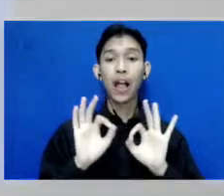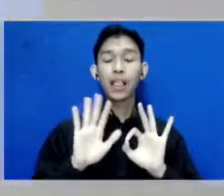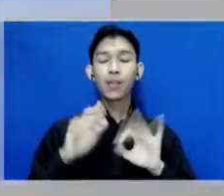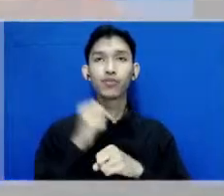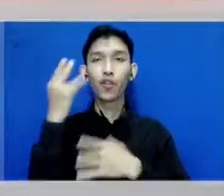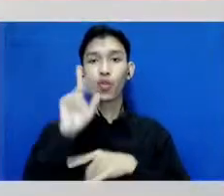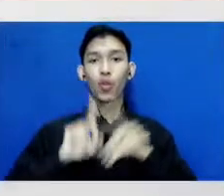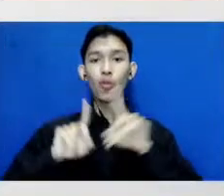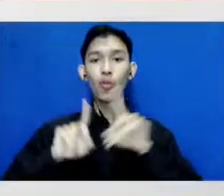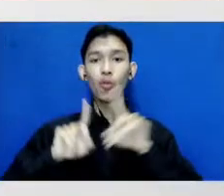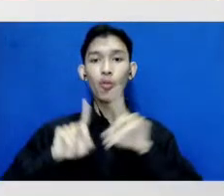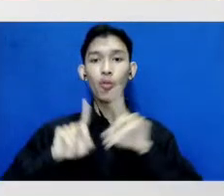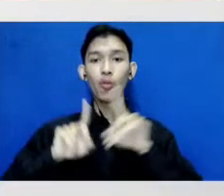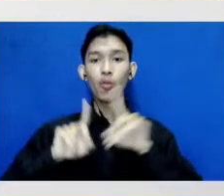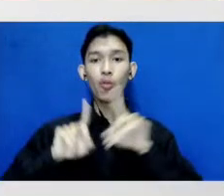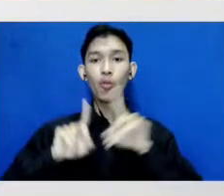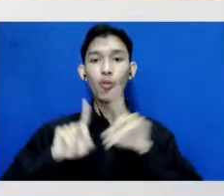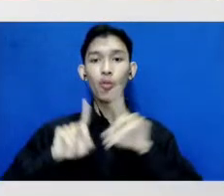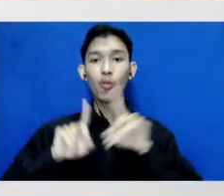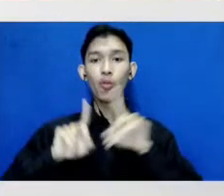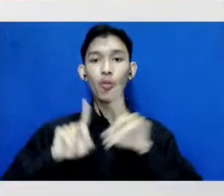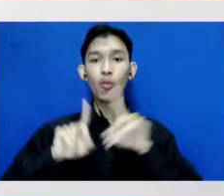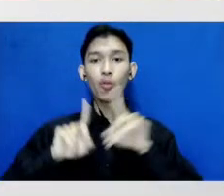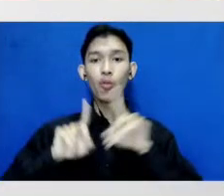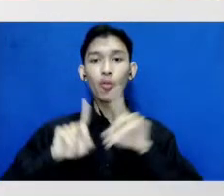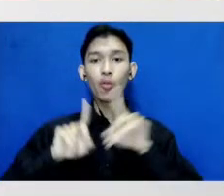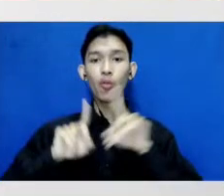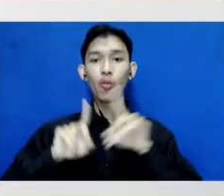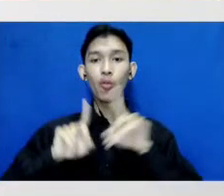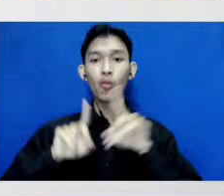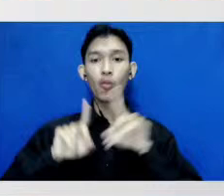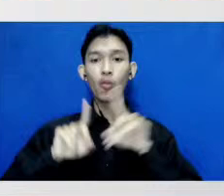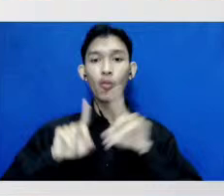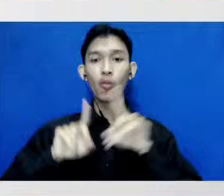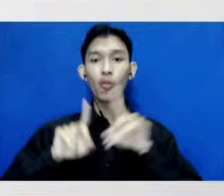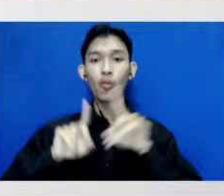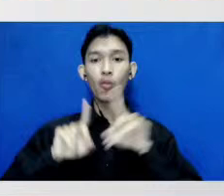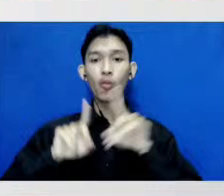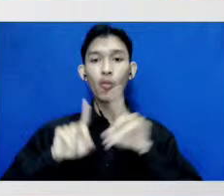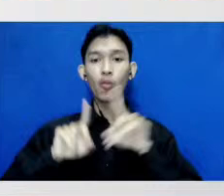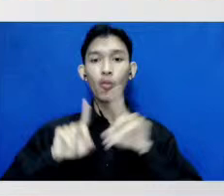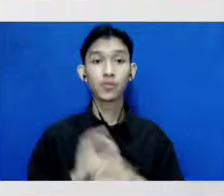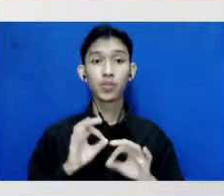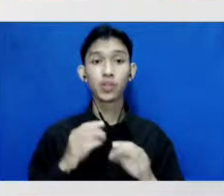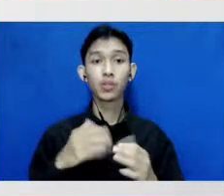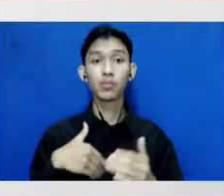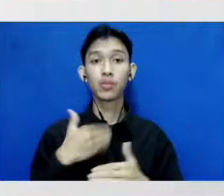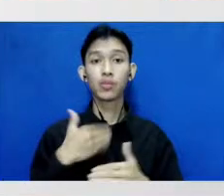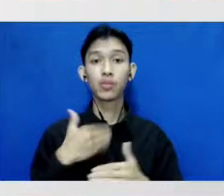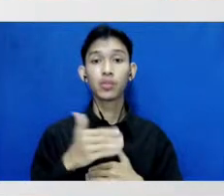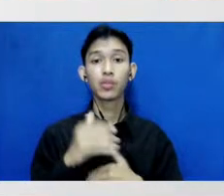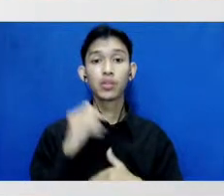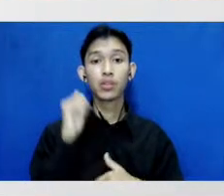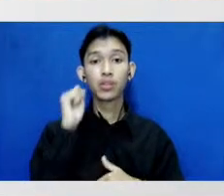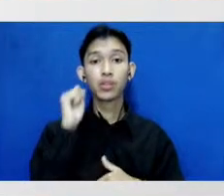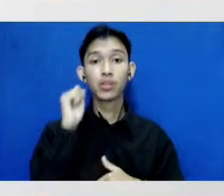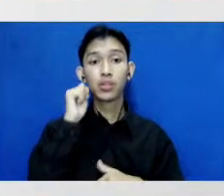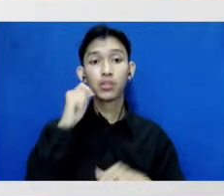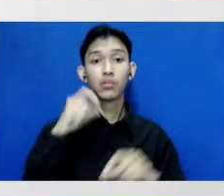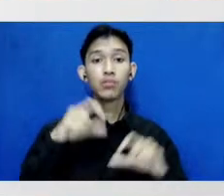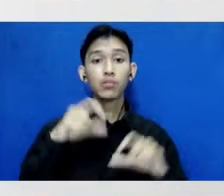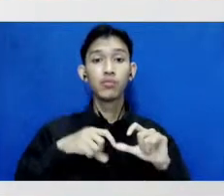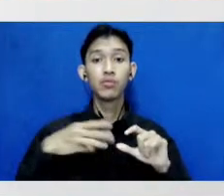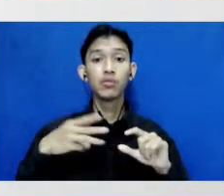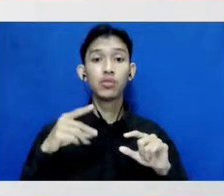karena supaya cukup nanti sesi tanya-jawabnya. Berikutnya ada Ibu Shirley Haristia, peneliti utama Yayasan